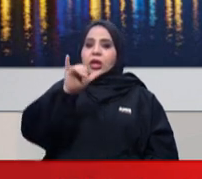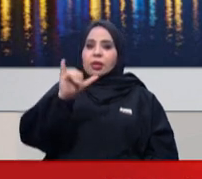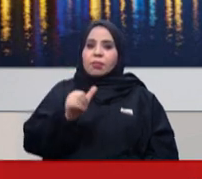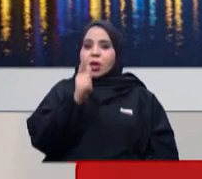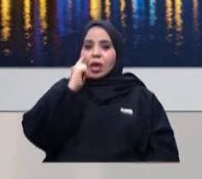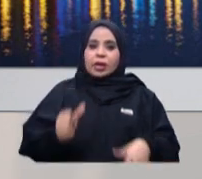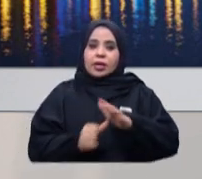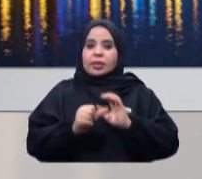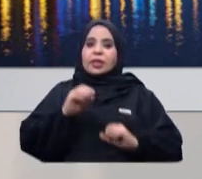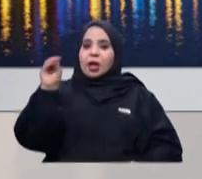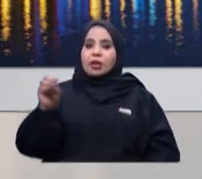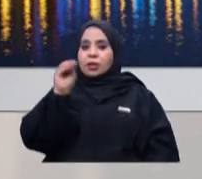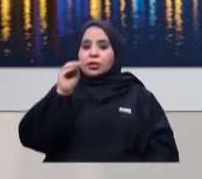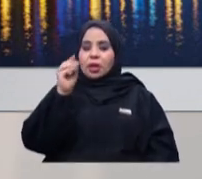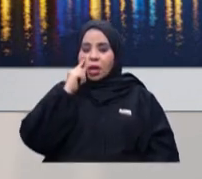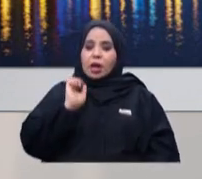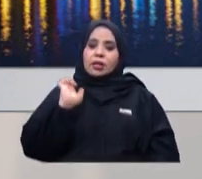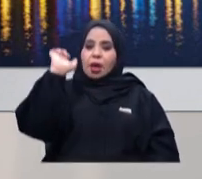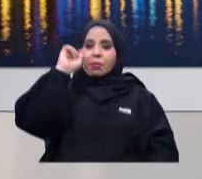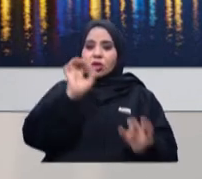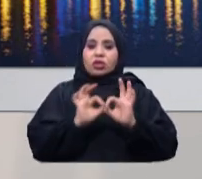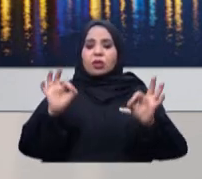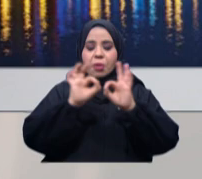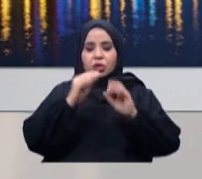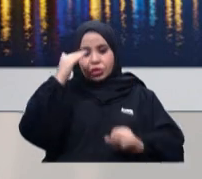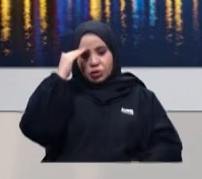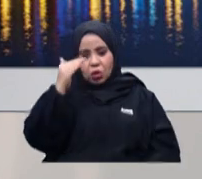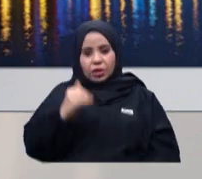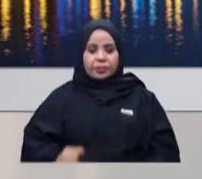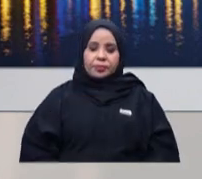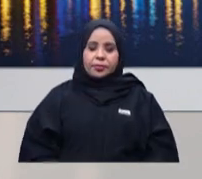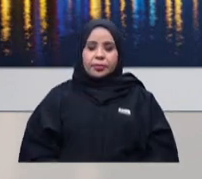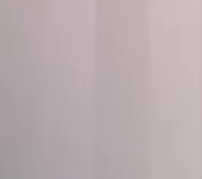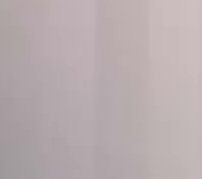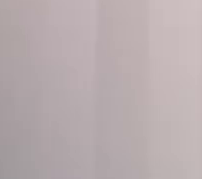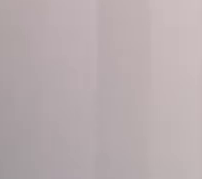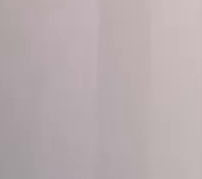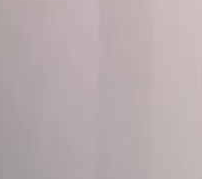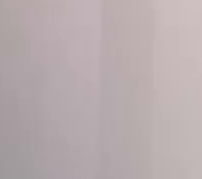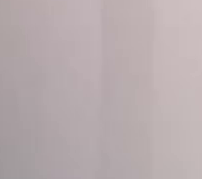المرباطي، الرئيس التنفيذي للهيئة العامة للتأمين الاجتماعي، شكرا جزيلا لك.